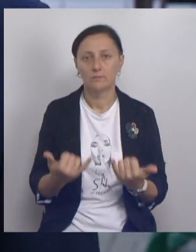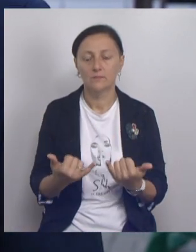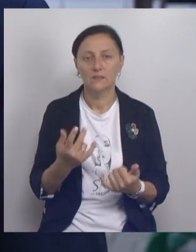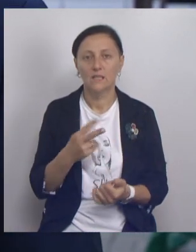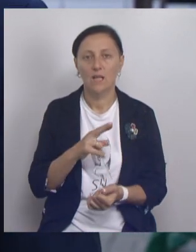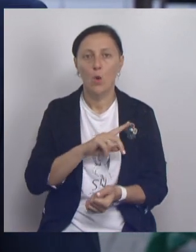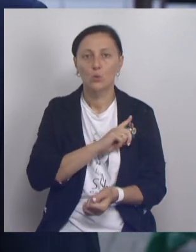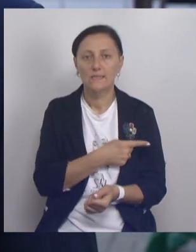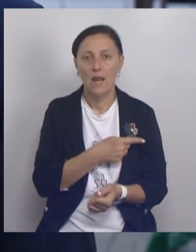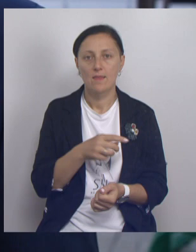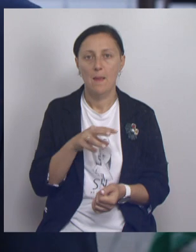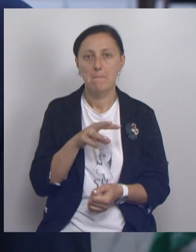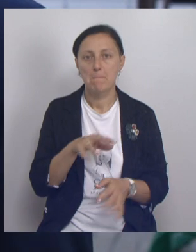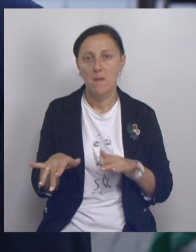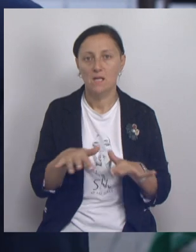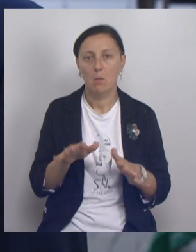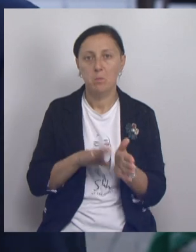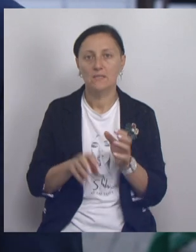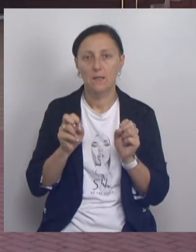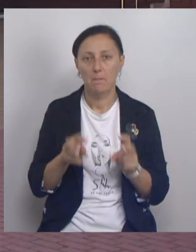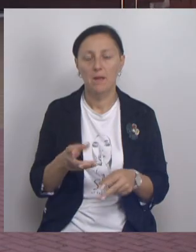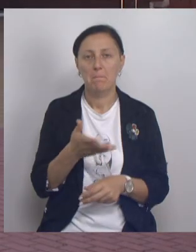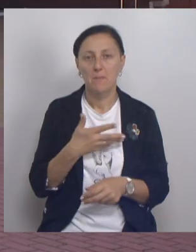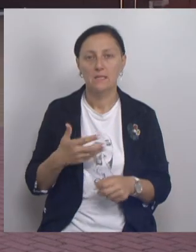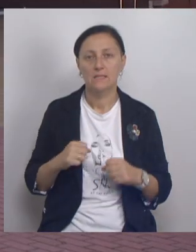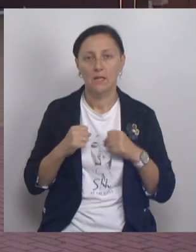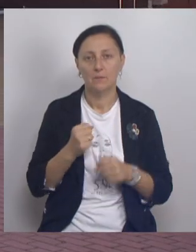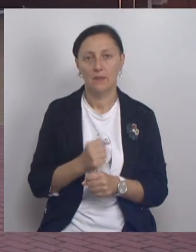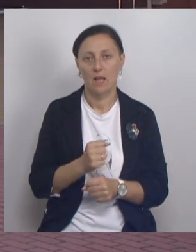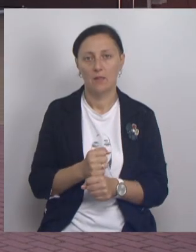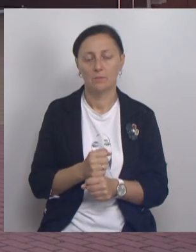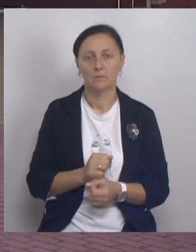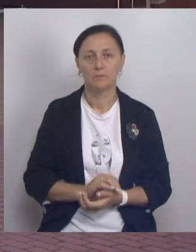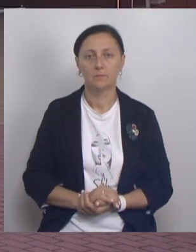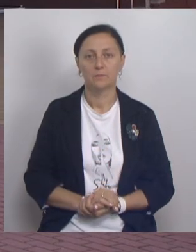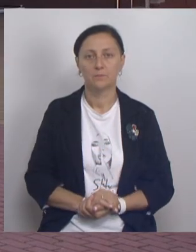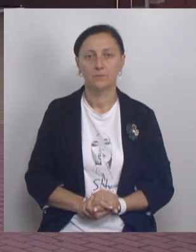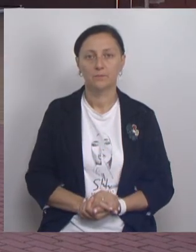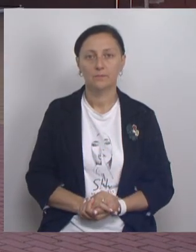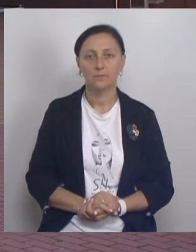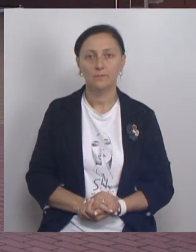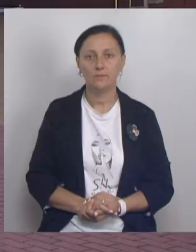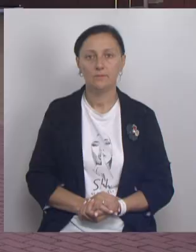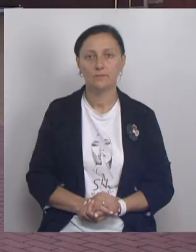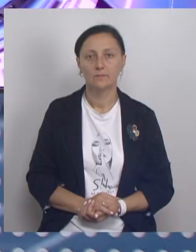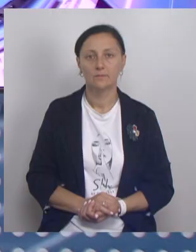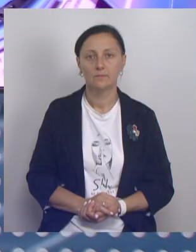усиление мер безопасности наших детей мы делаем. Анна Свидовская, Вадим Кулинич. Такой день на Мире Белогорья.